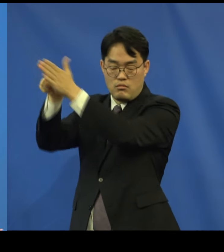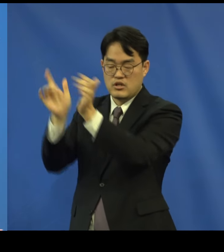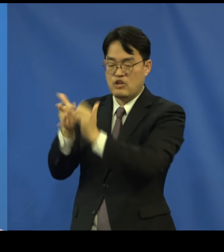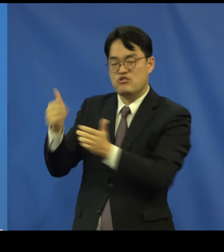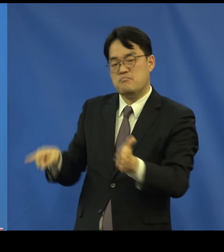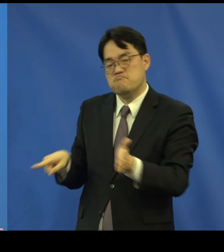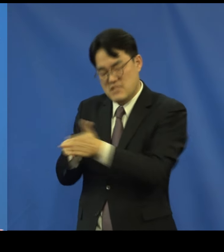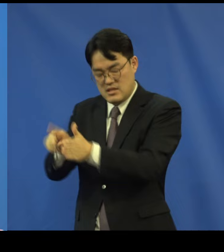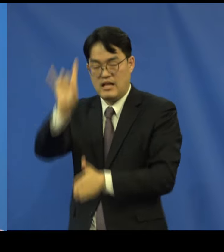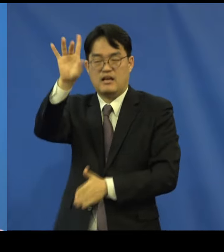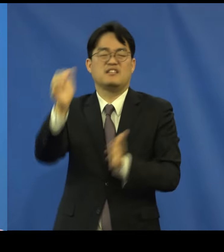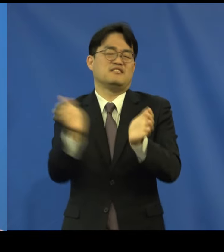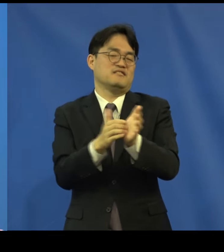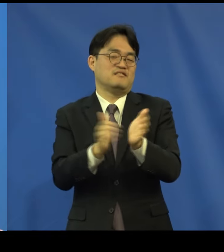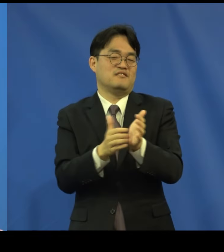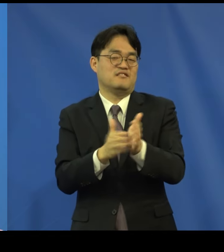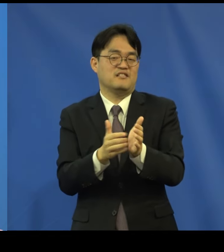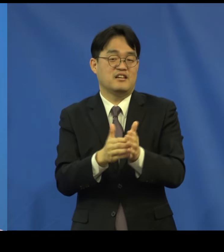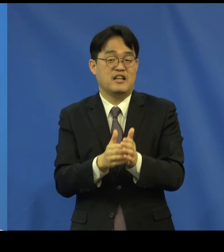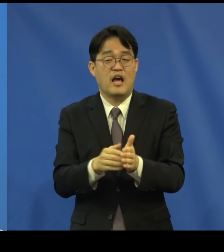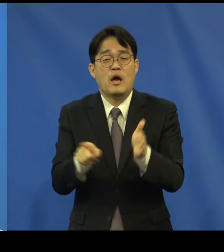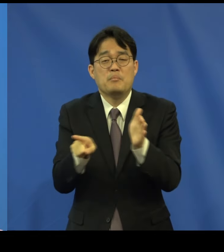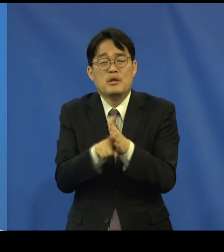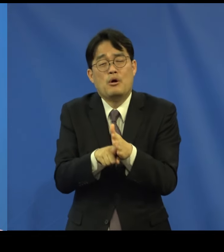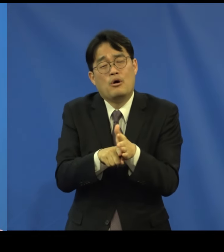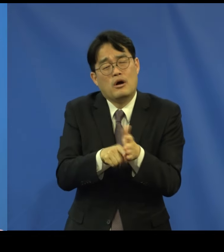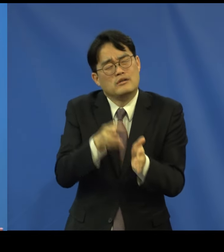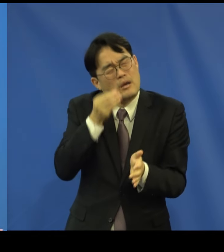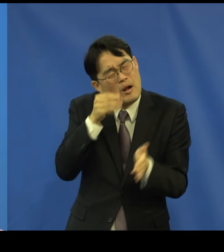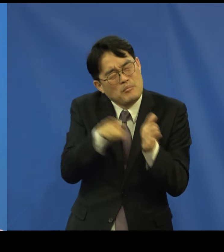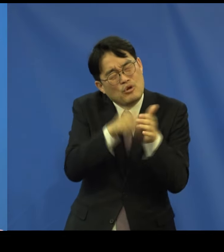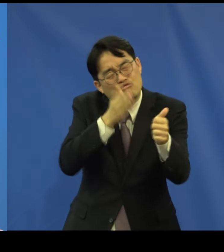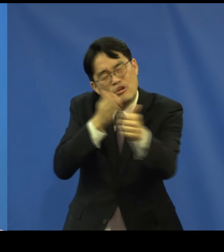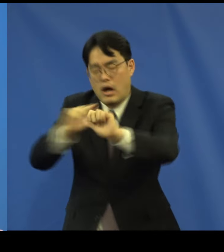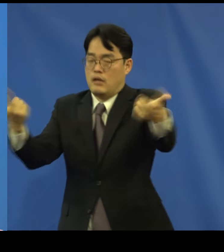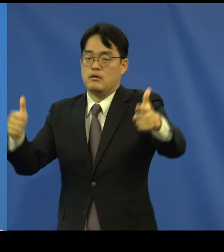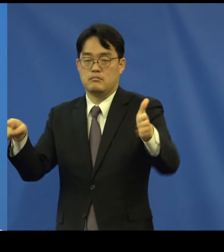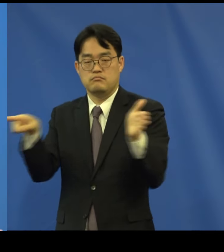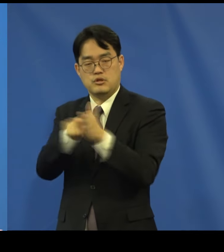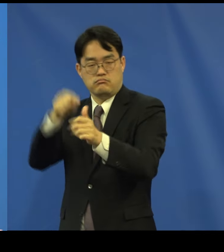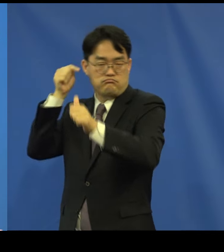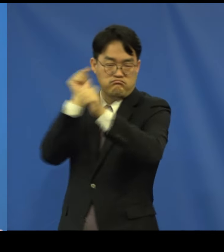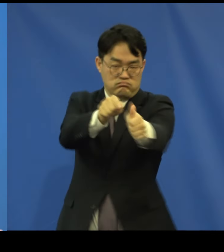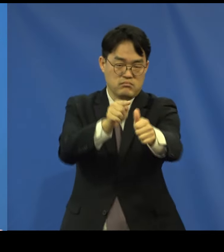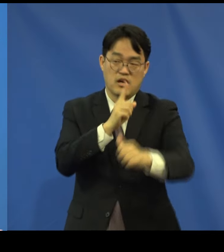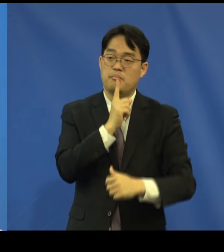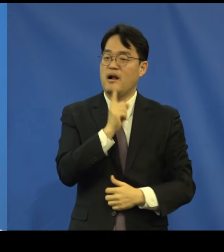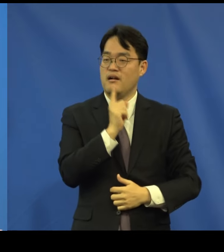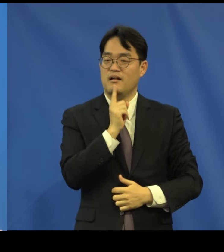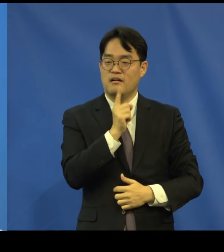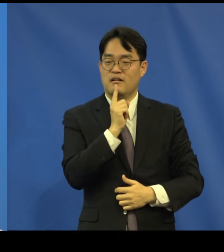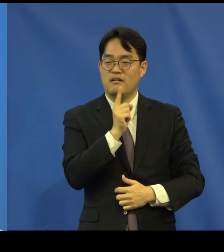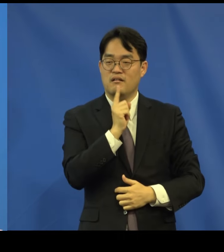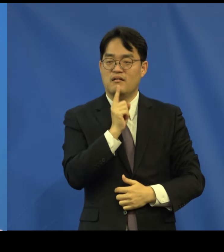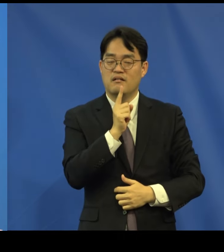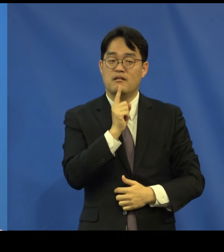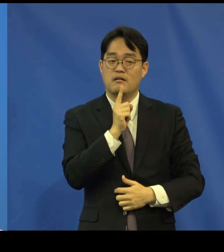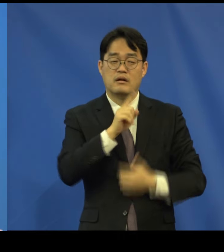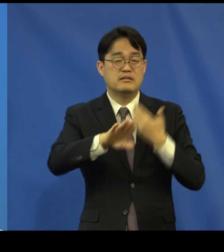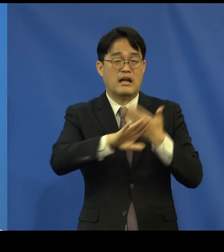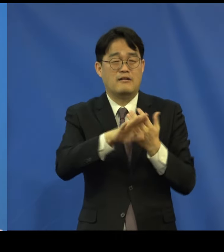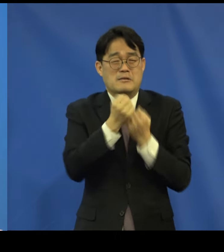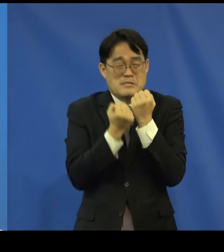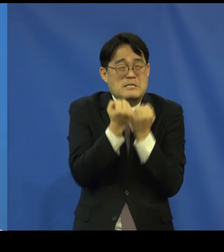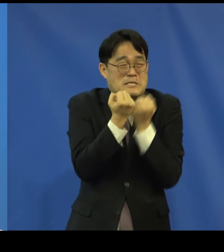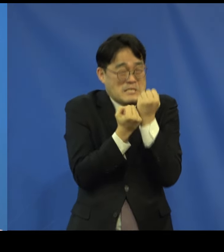명령, 현재 명령법으로 사용하는데 이것은 다른 설명이 필요한 것이 아니라 나를 믿으라는